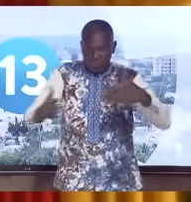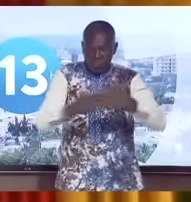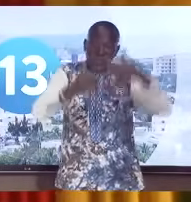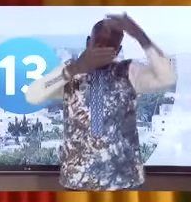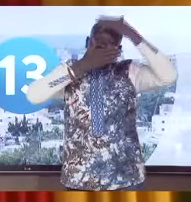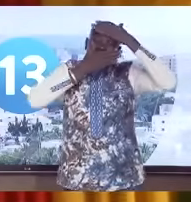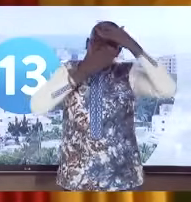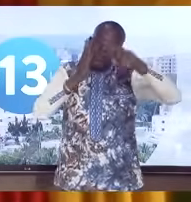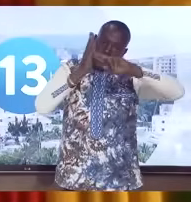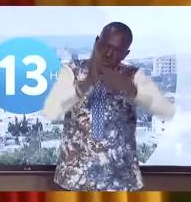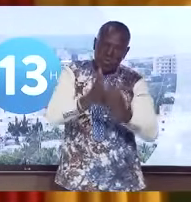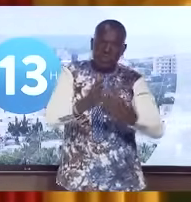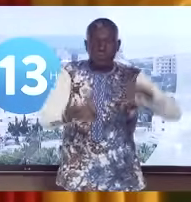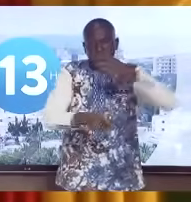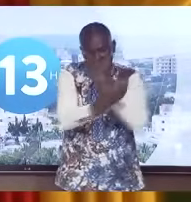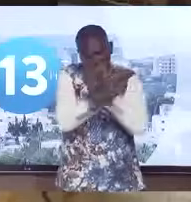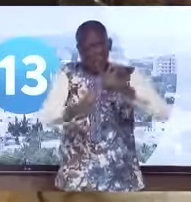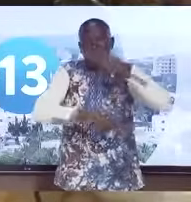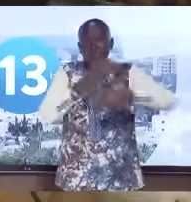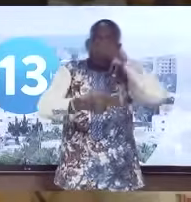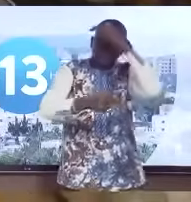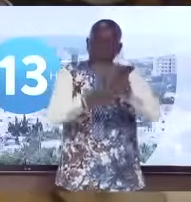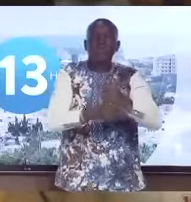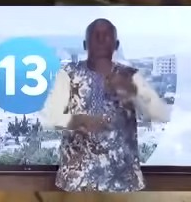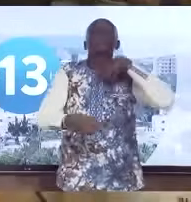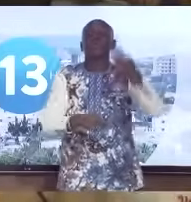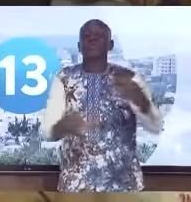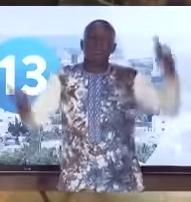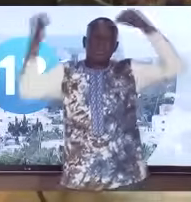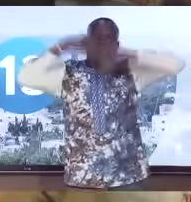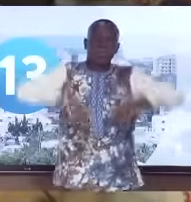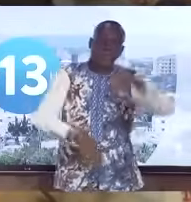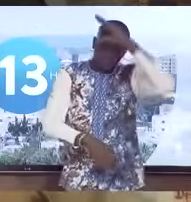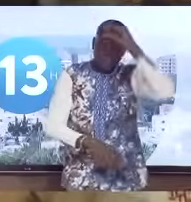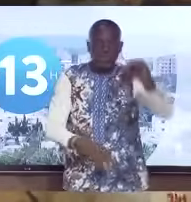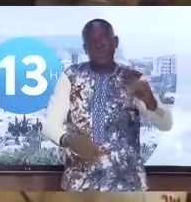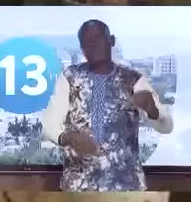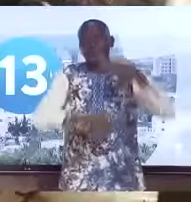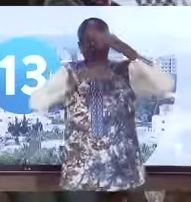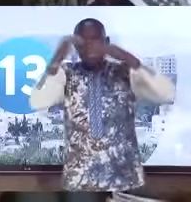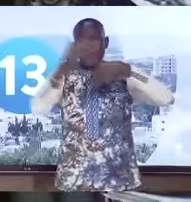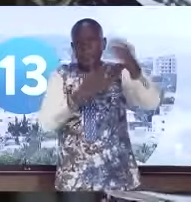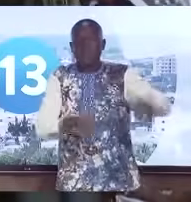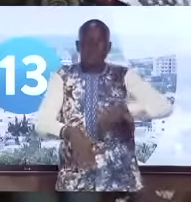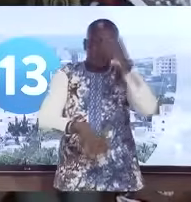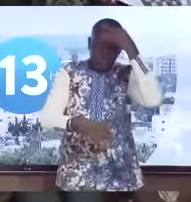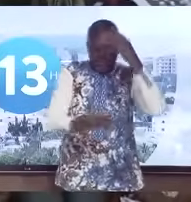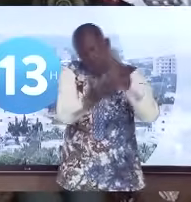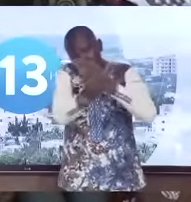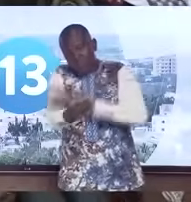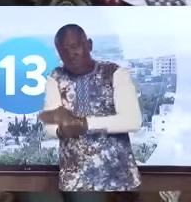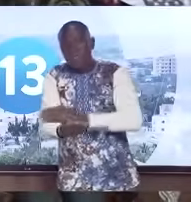la restauration de l'intégrité territoriale, la réponse à la crise humanitaire, la refondation de l'État, l'amélioration